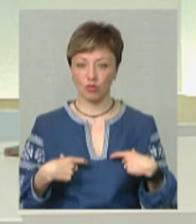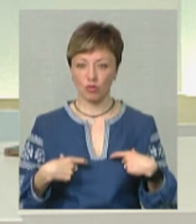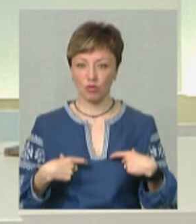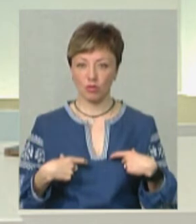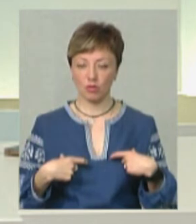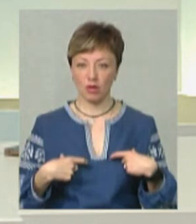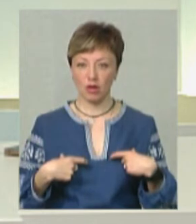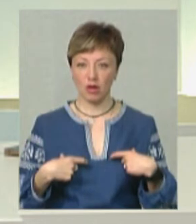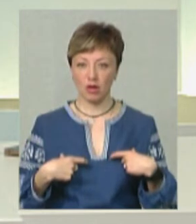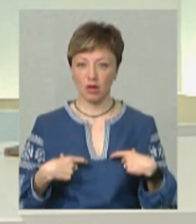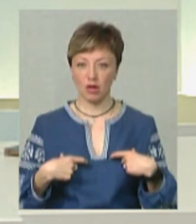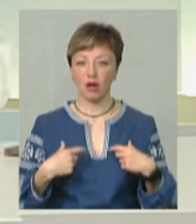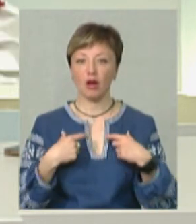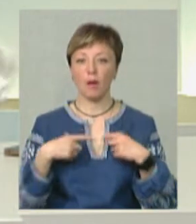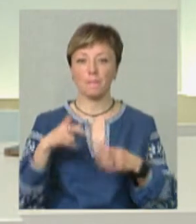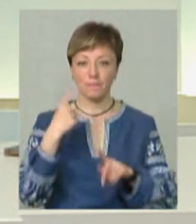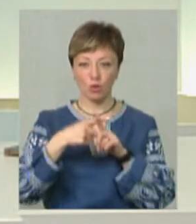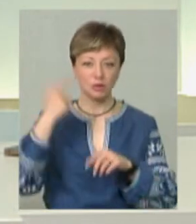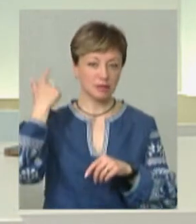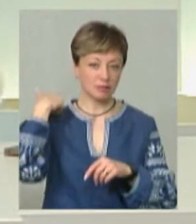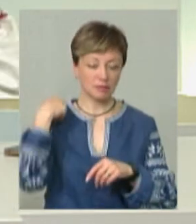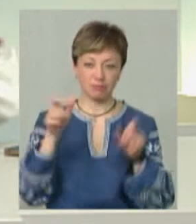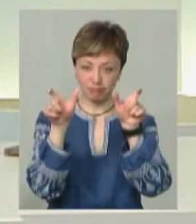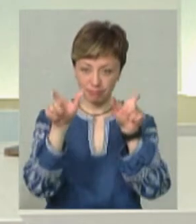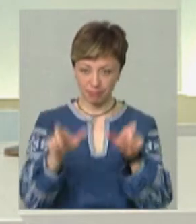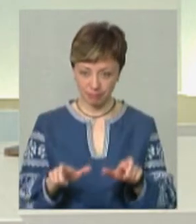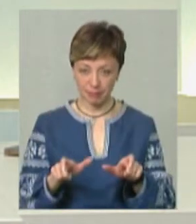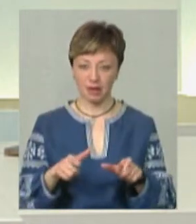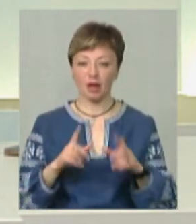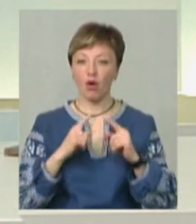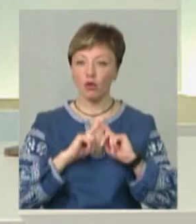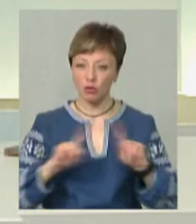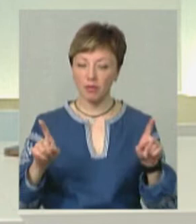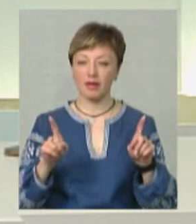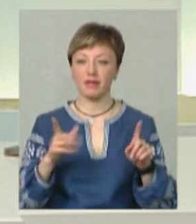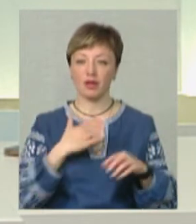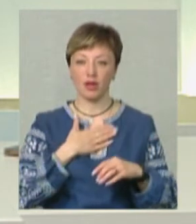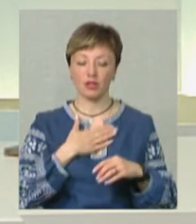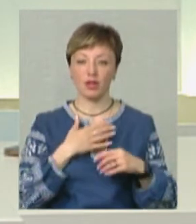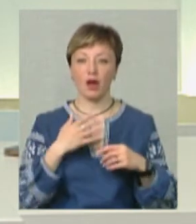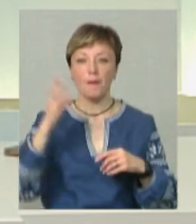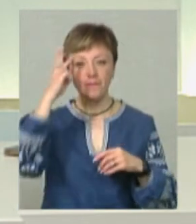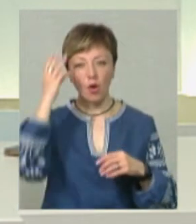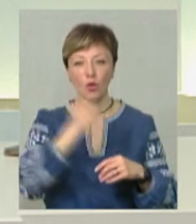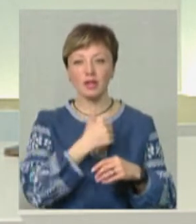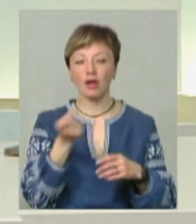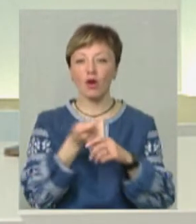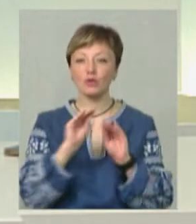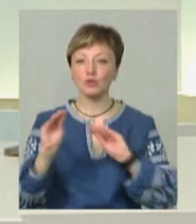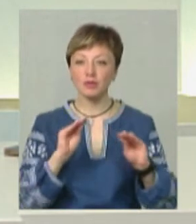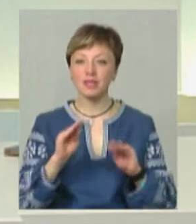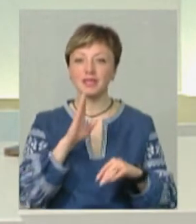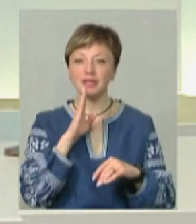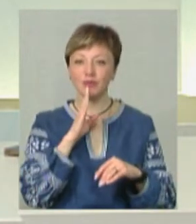на спереду, на пазусі, але й на спині. Тобто ось ця наша особлива. То наші подолянки хотіли оздоблювати так, щоб